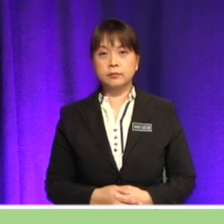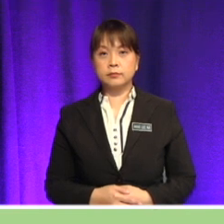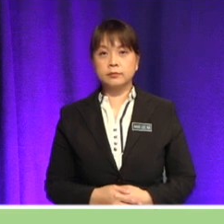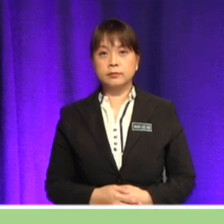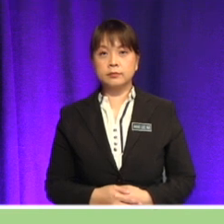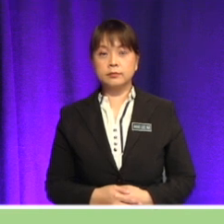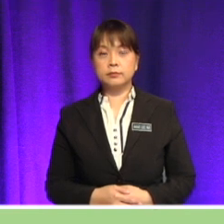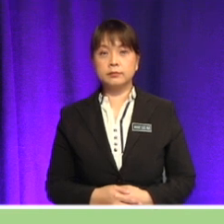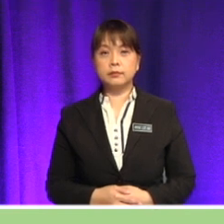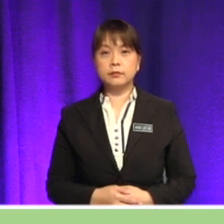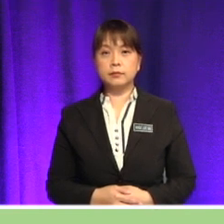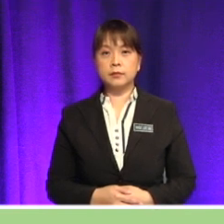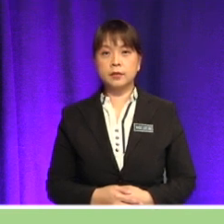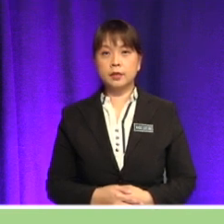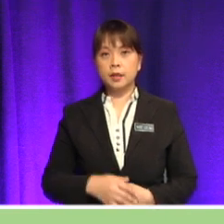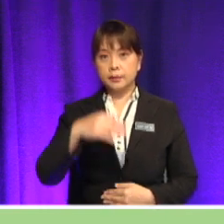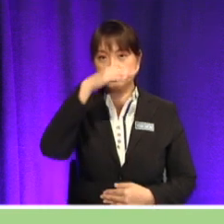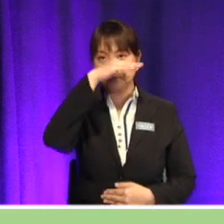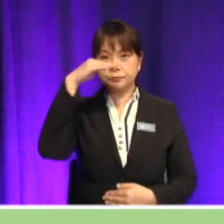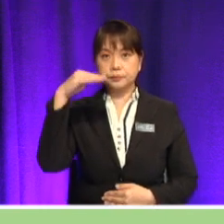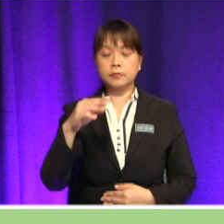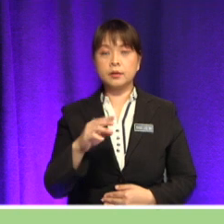yang paling tinggi adalah